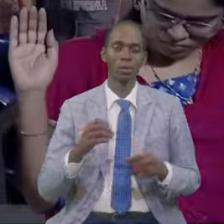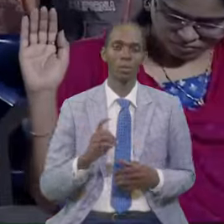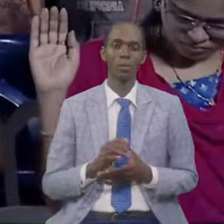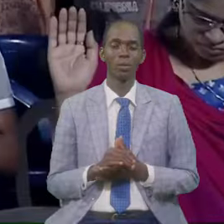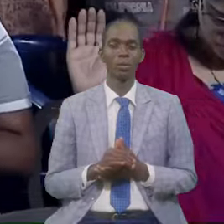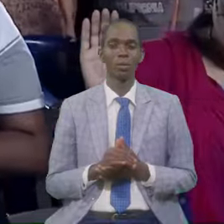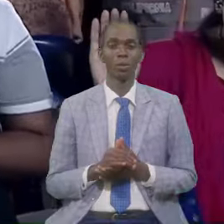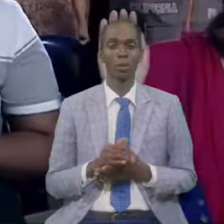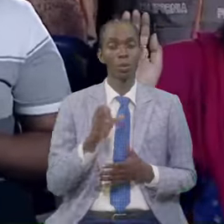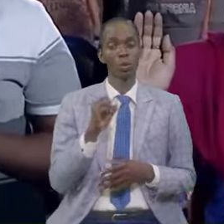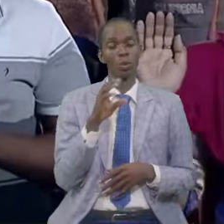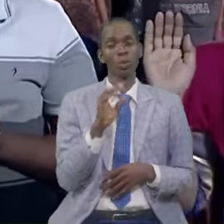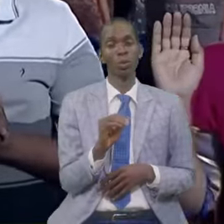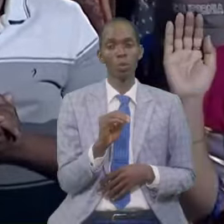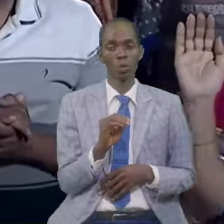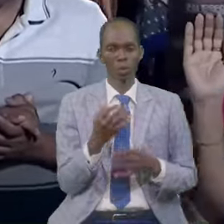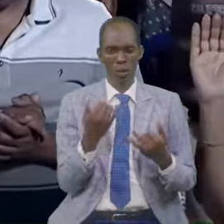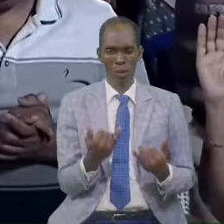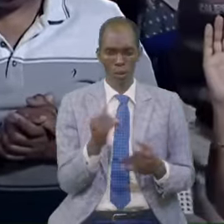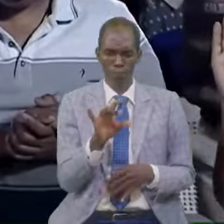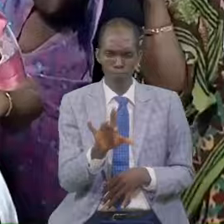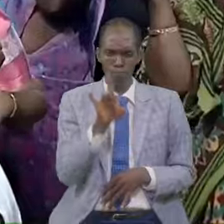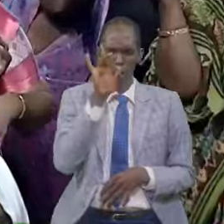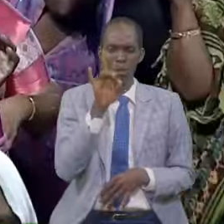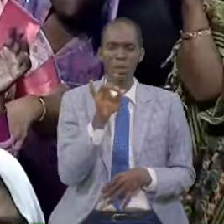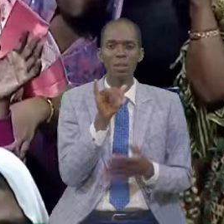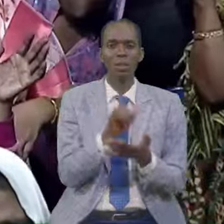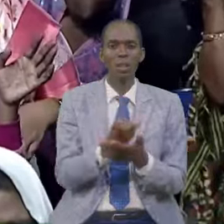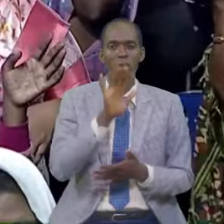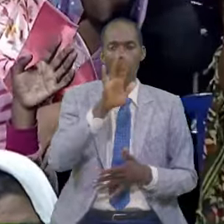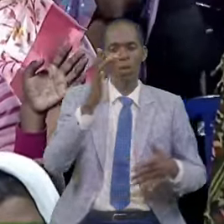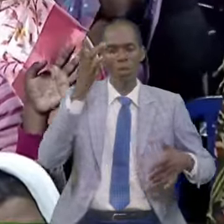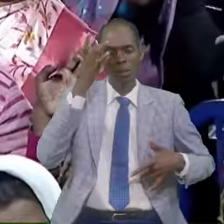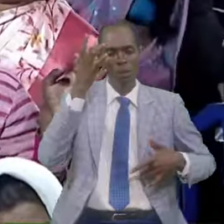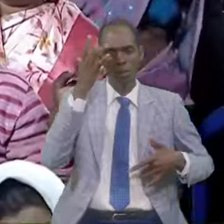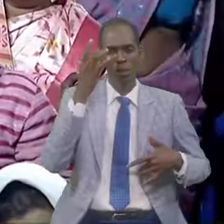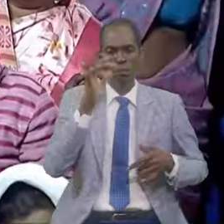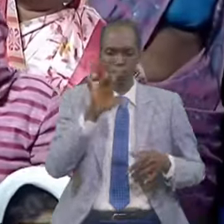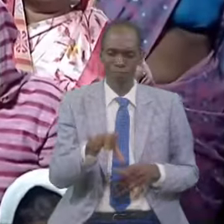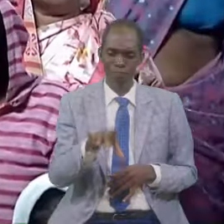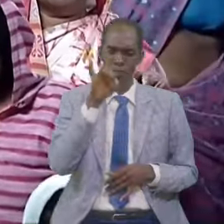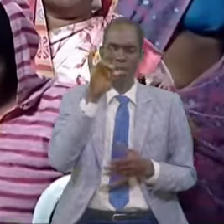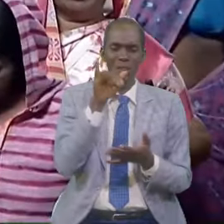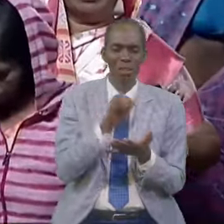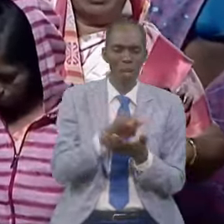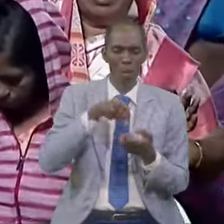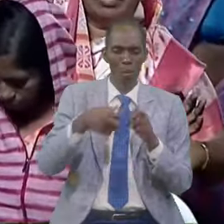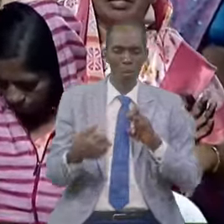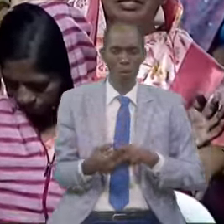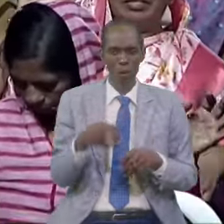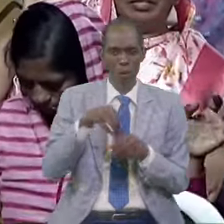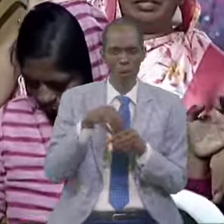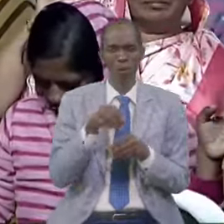కలుగుతోంది. Identify that sickness. కనుక రోగం ఏదో గుర్తించండి. Identify that disease. ఆ వ్యాధి ఏదో గుర్తించండి.